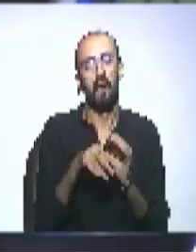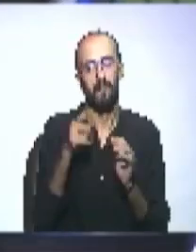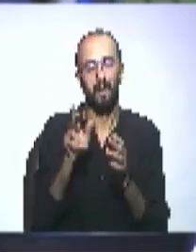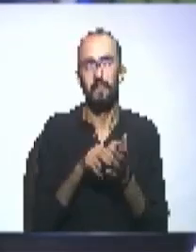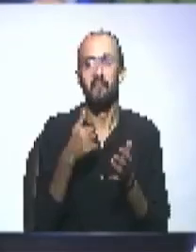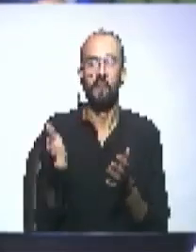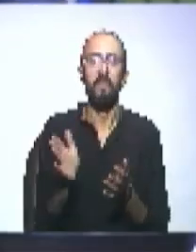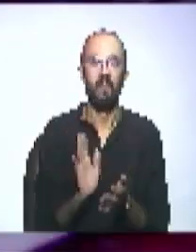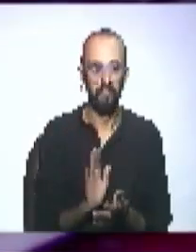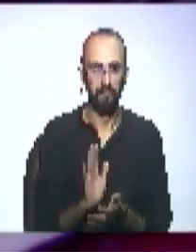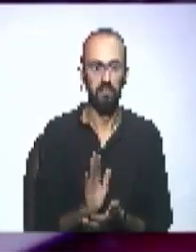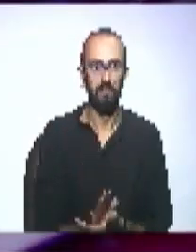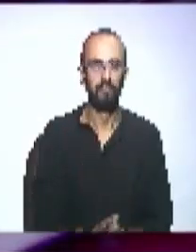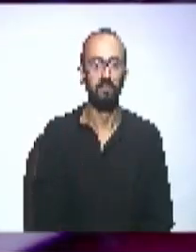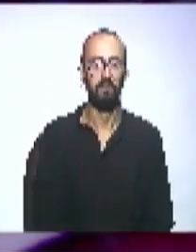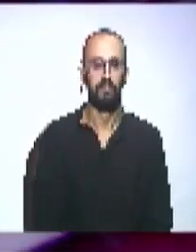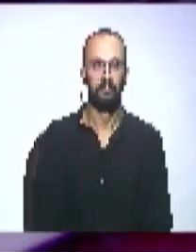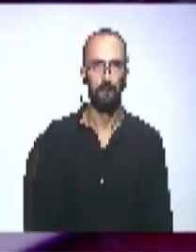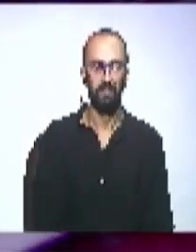اه دي بالجبنه